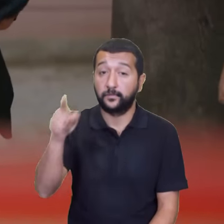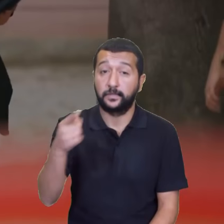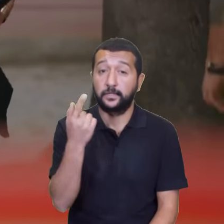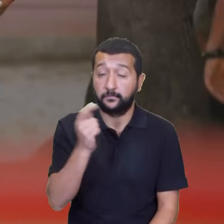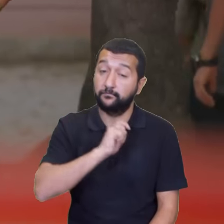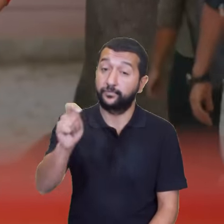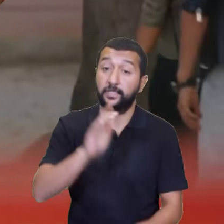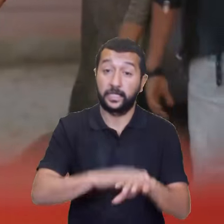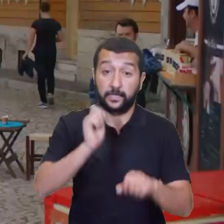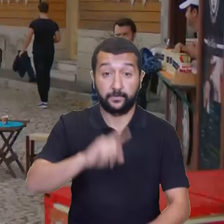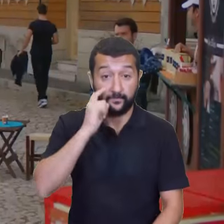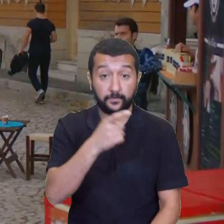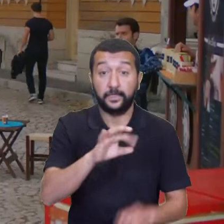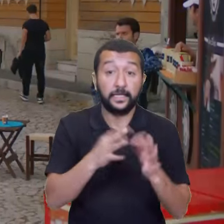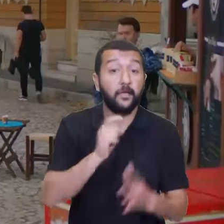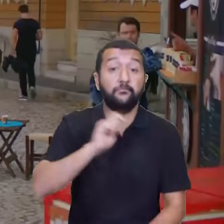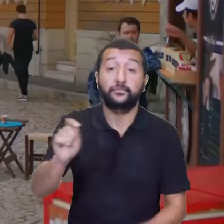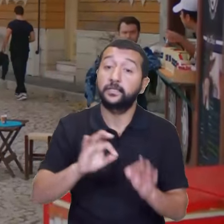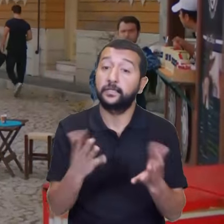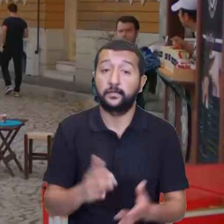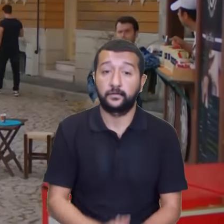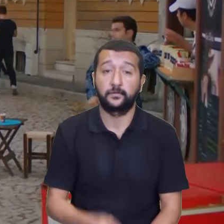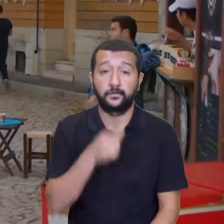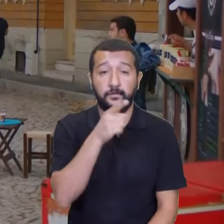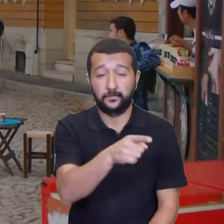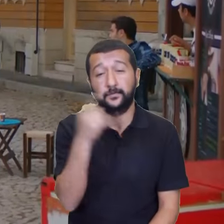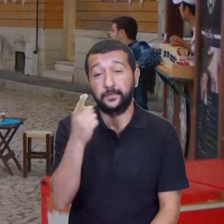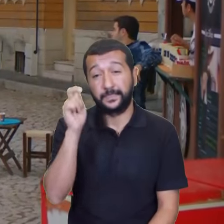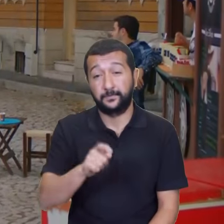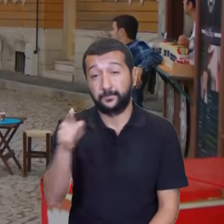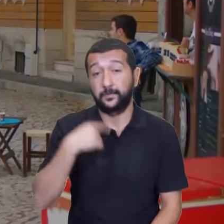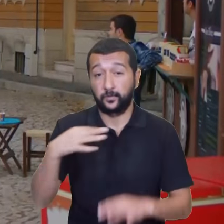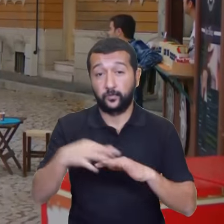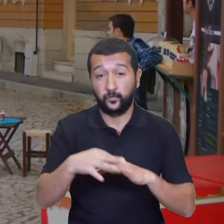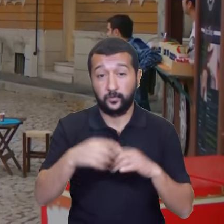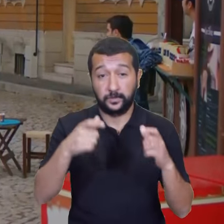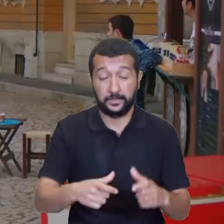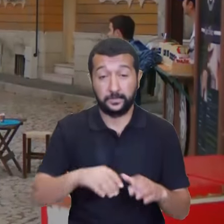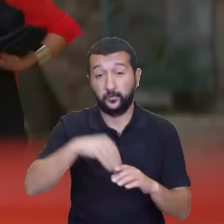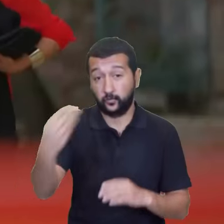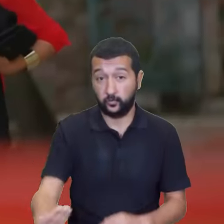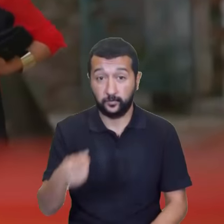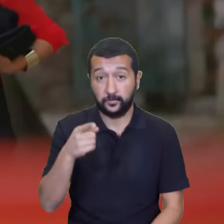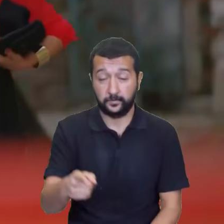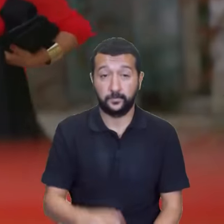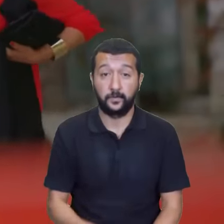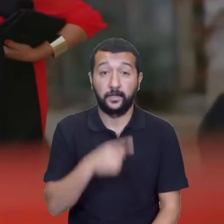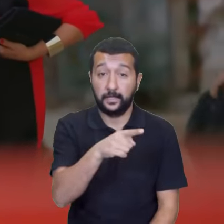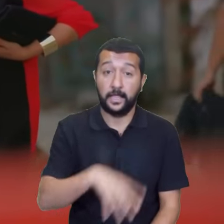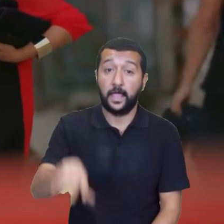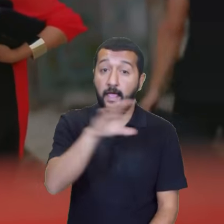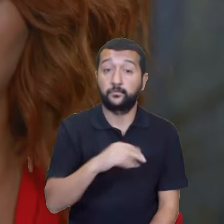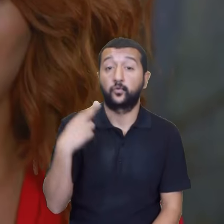bir gönderme yaptım, fark ettin mi? Ne göndermesi? Ya hani bu şey yaptım ya, ben yüzükleri orada çıkardım düşürdüm ya falan. İşte